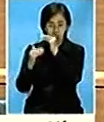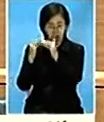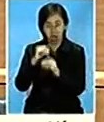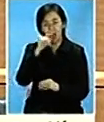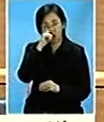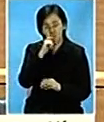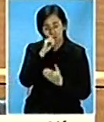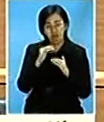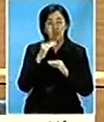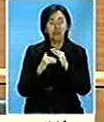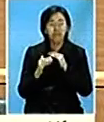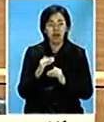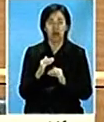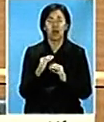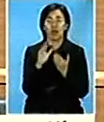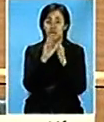57ประเทศ